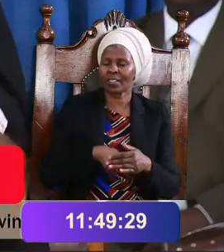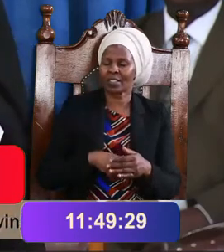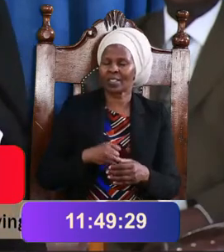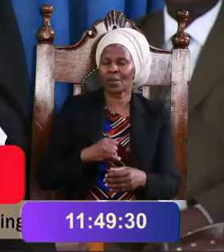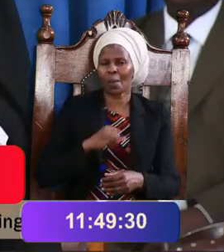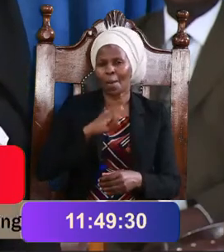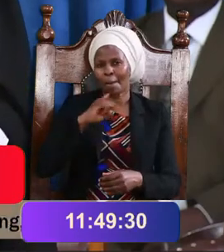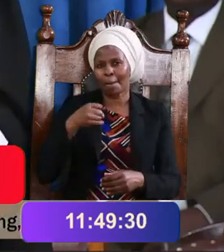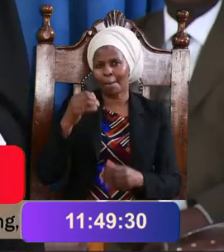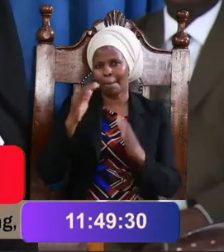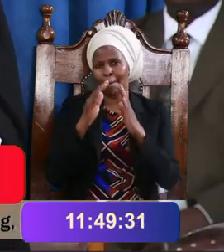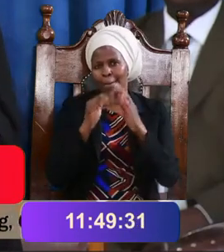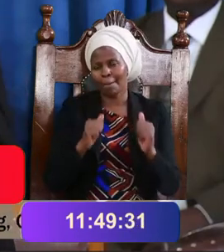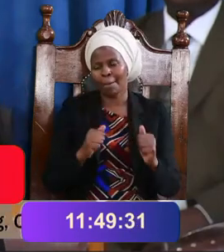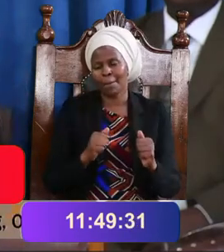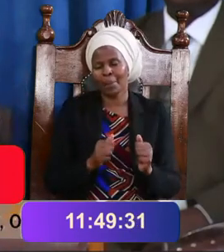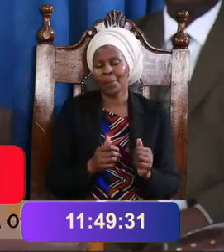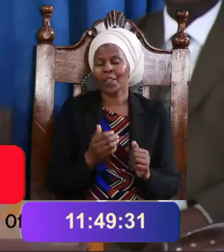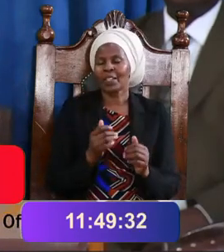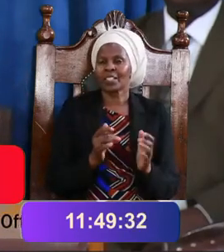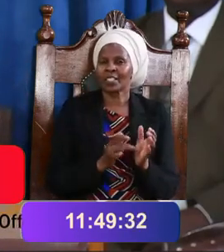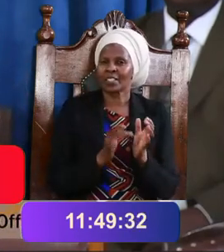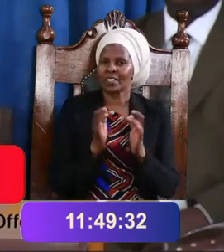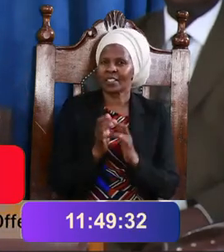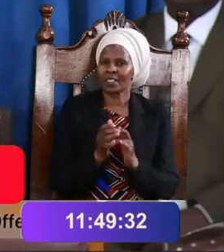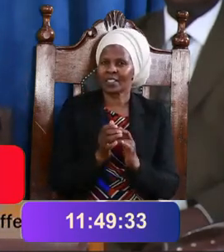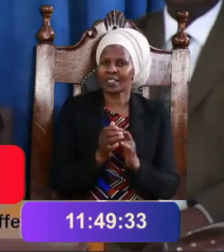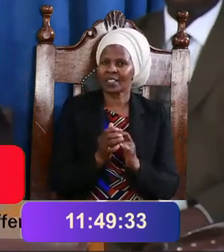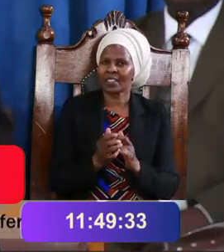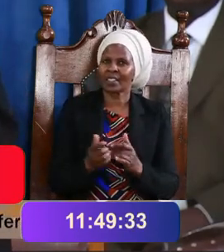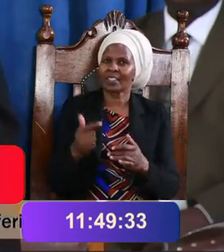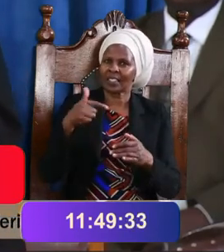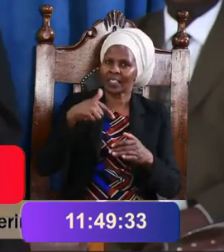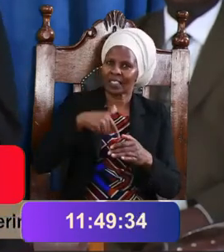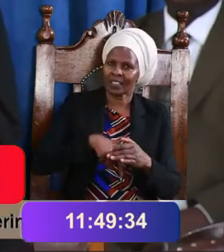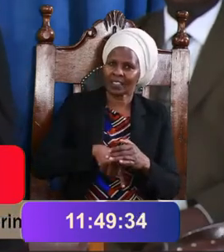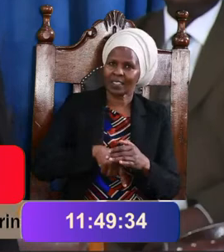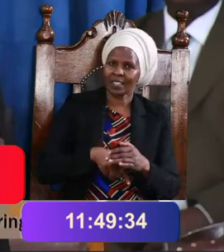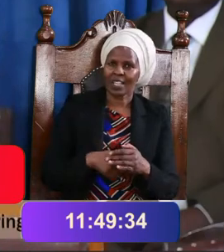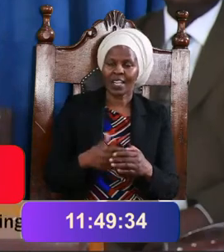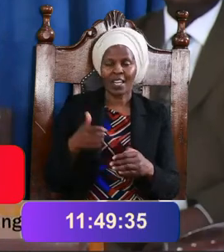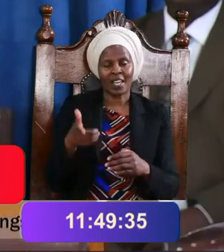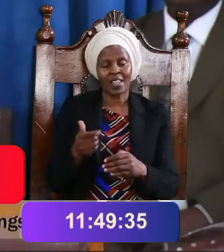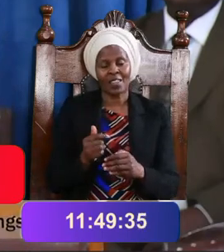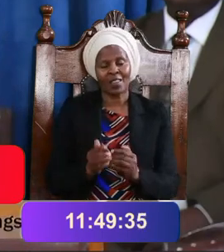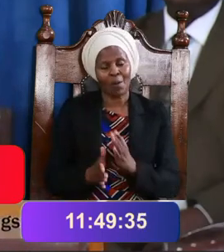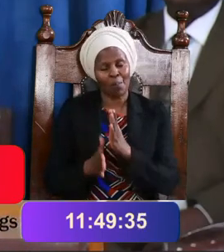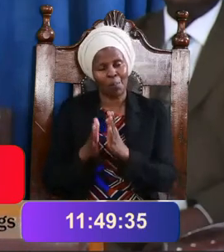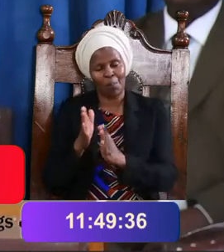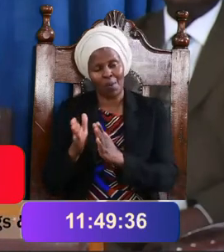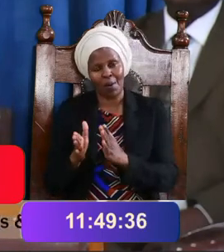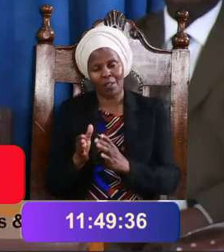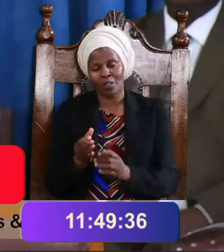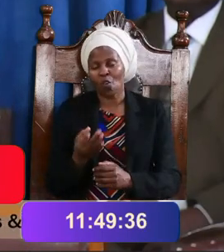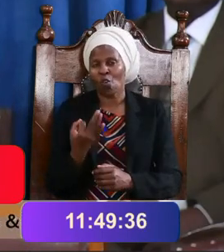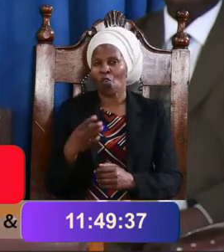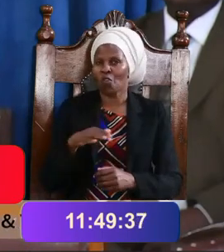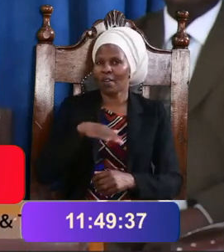triumphant entry, Yesu alikuwa anaingia kwa mtego, mtego wa kifo.